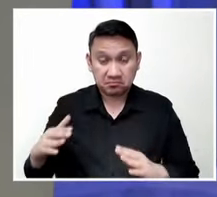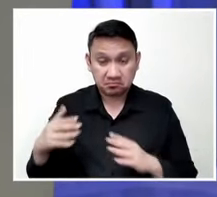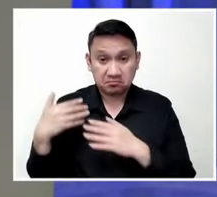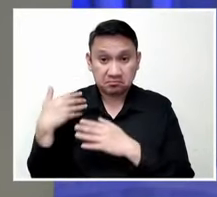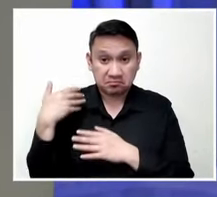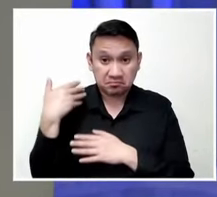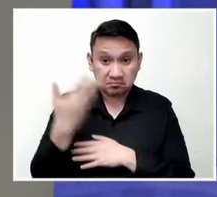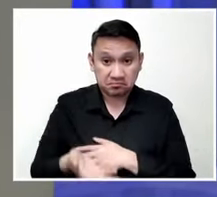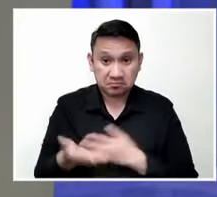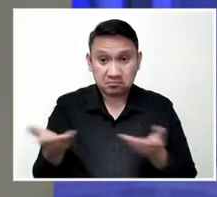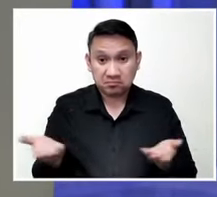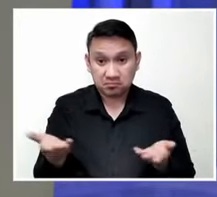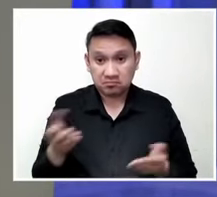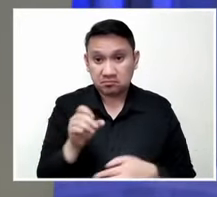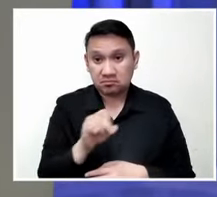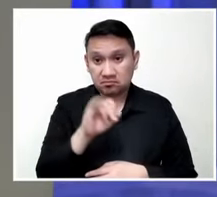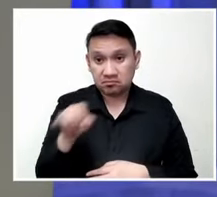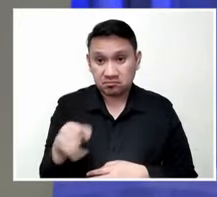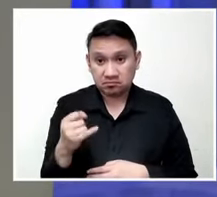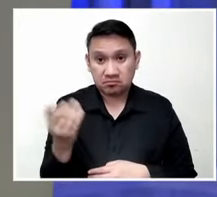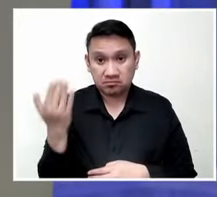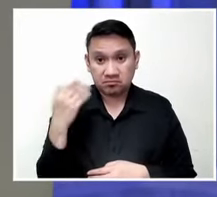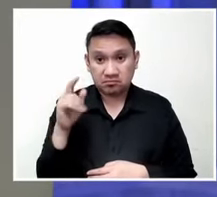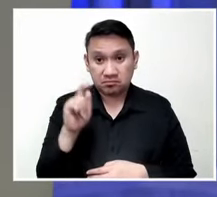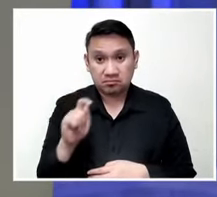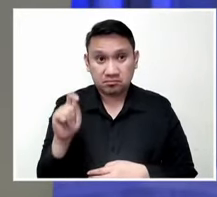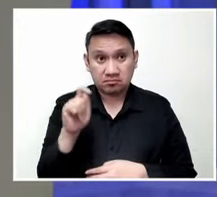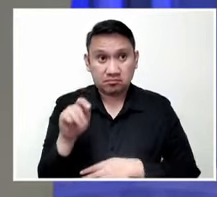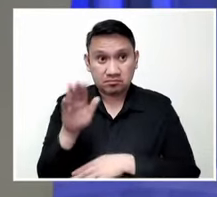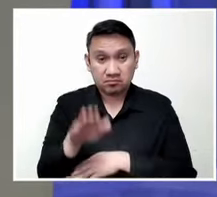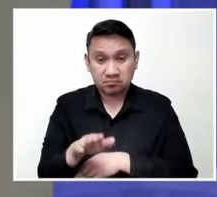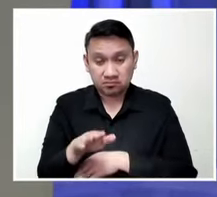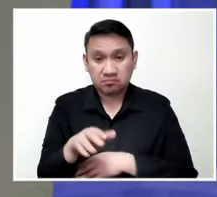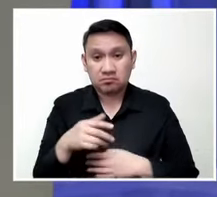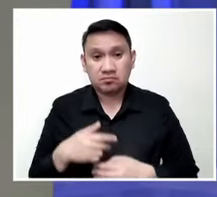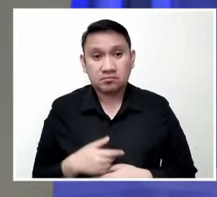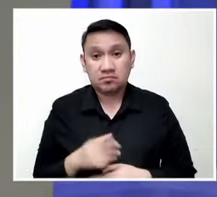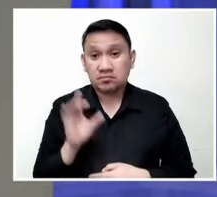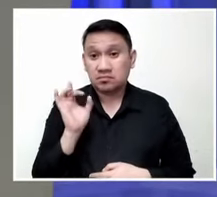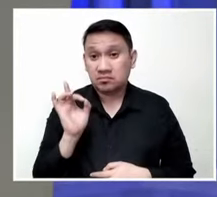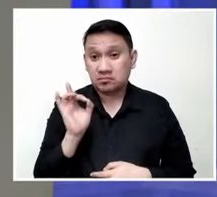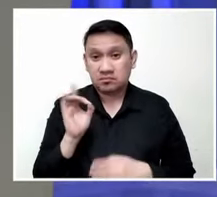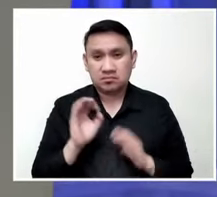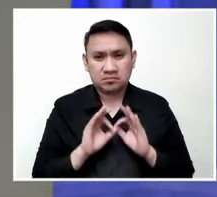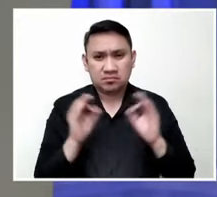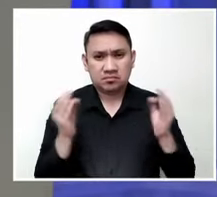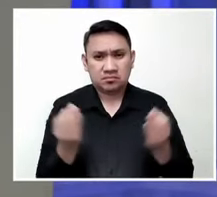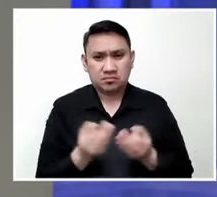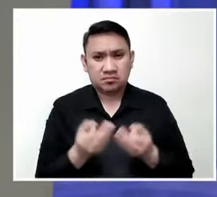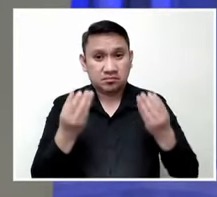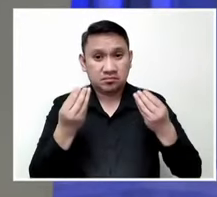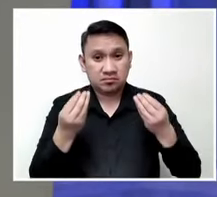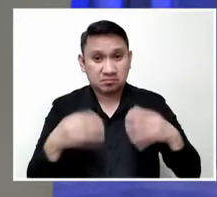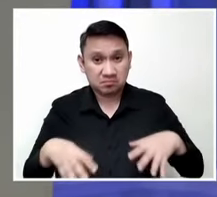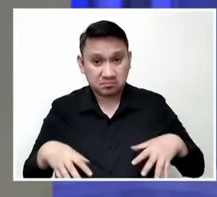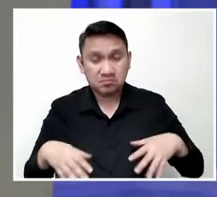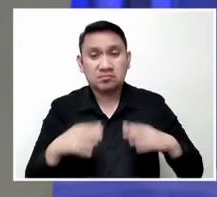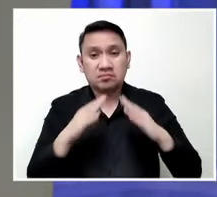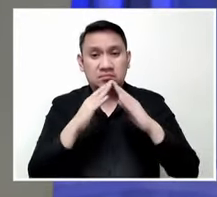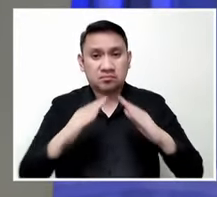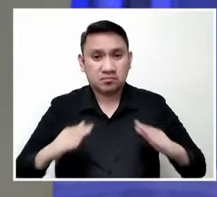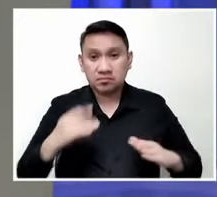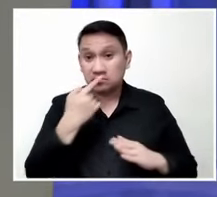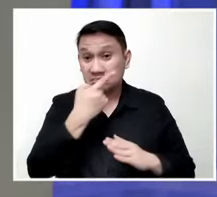sunog sa San Juan City nitong Martes ng hapon. Nasa 80 pamilya naman ang nawala ng tirahan dahil